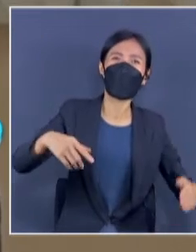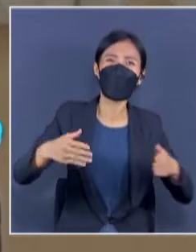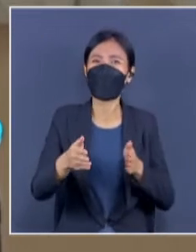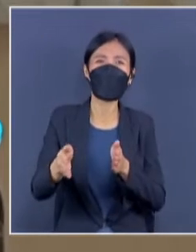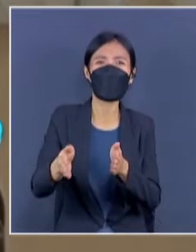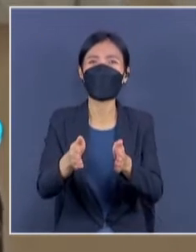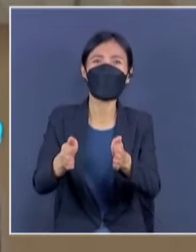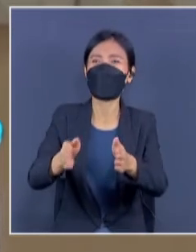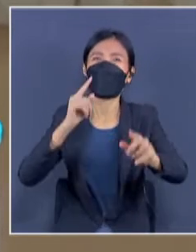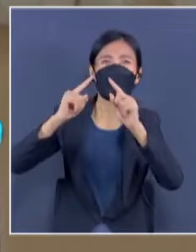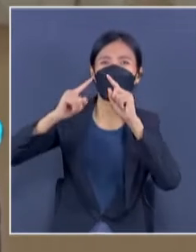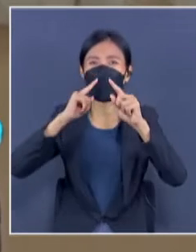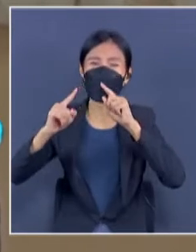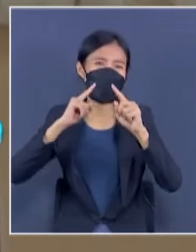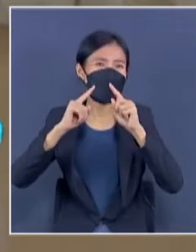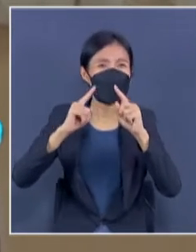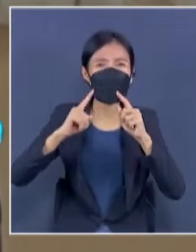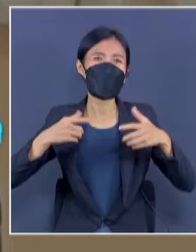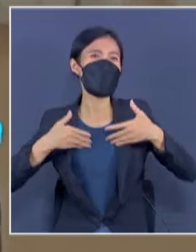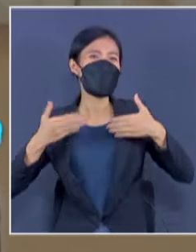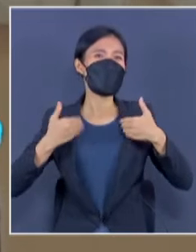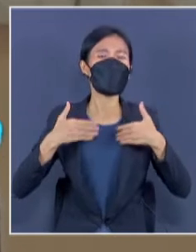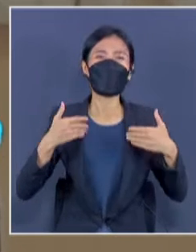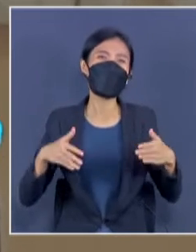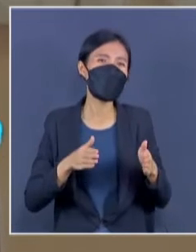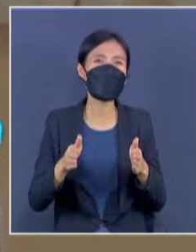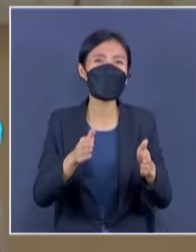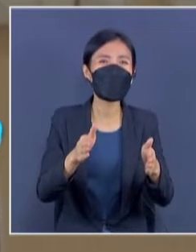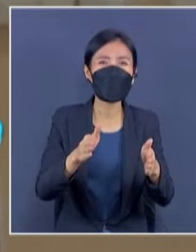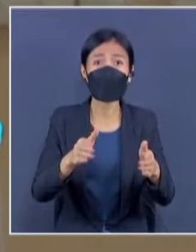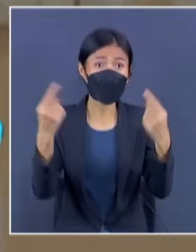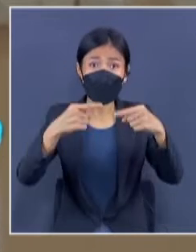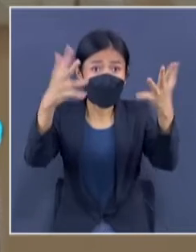ไม่ได้มีเรื่องทะเลาะอะไรกันด้วยน่าจะเป็นการลองของ